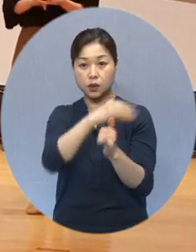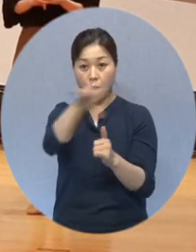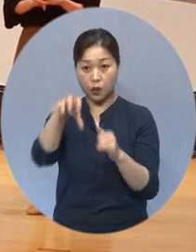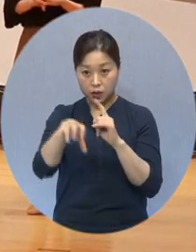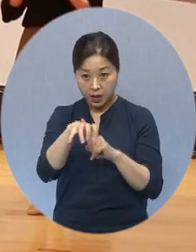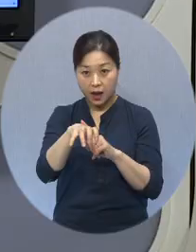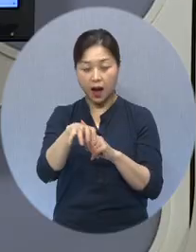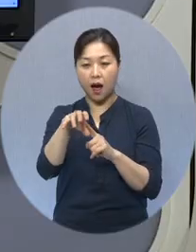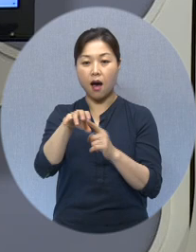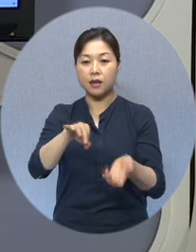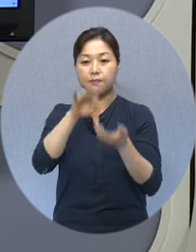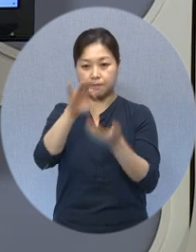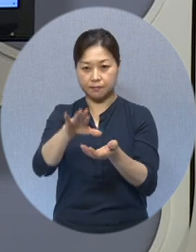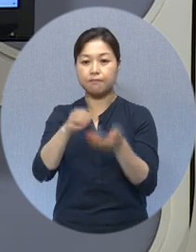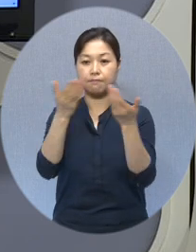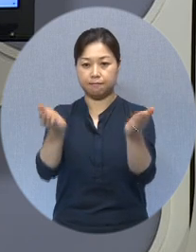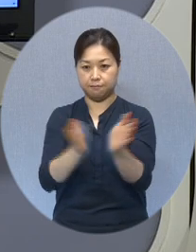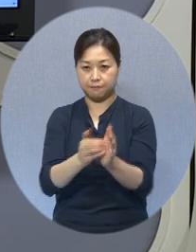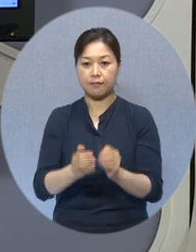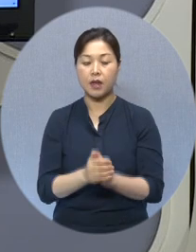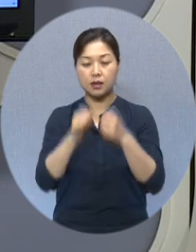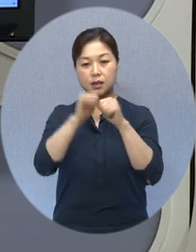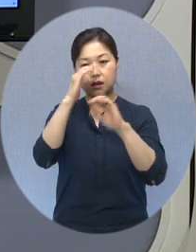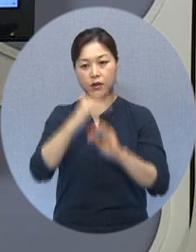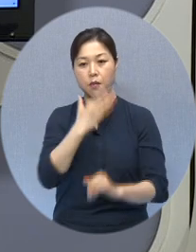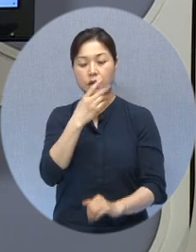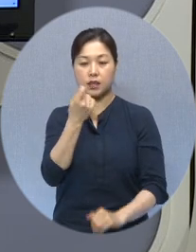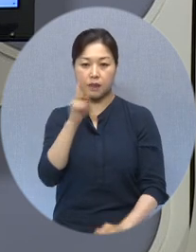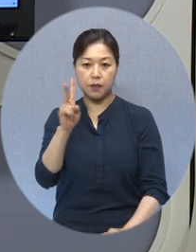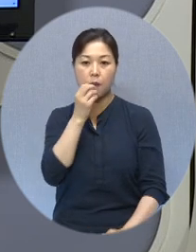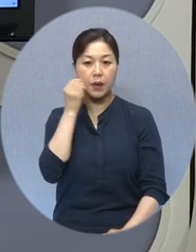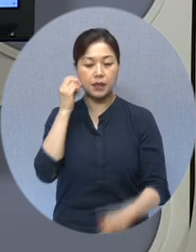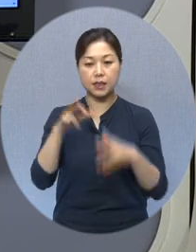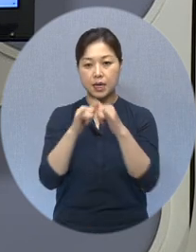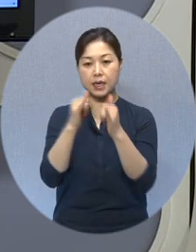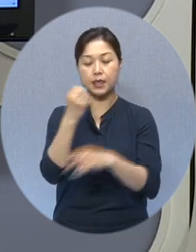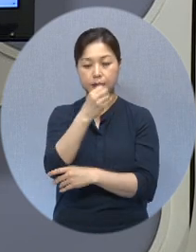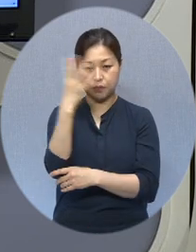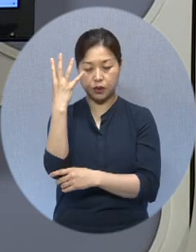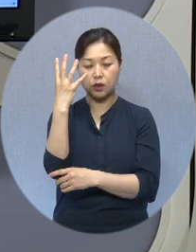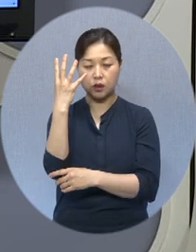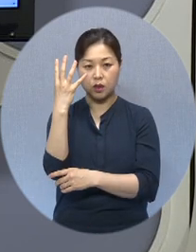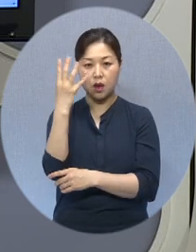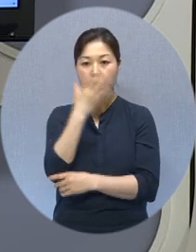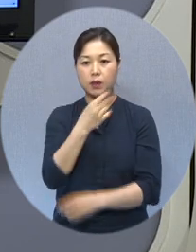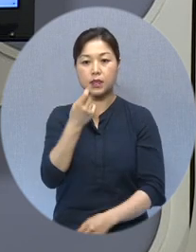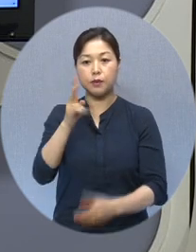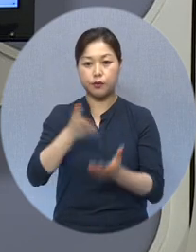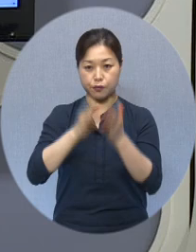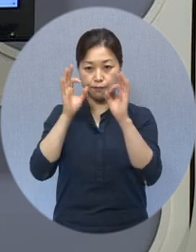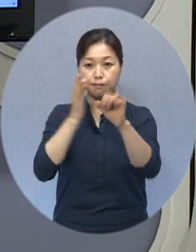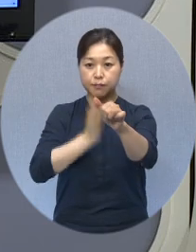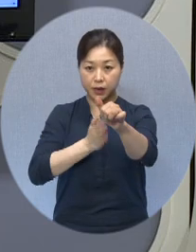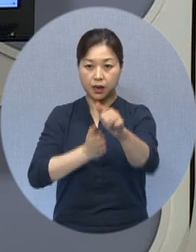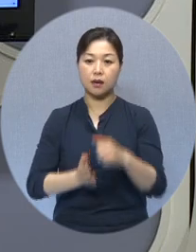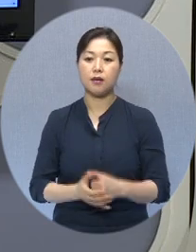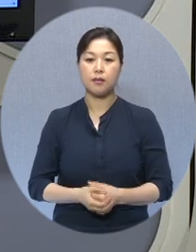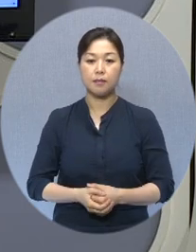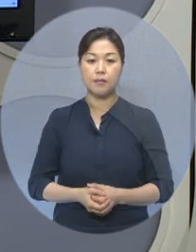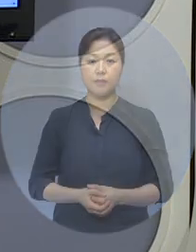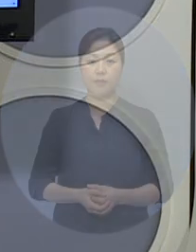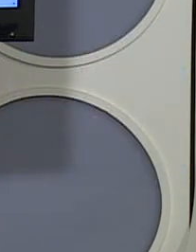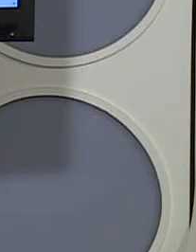전달했습니다. 이 밖에 자세한 사항은 웰피어 뉴스 홈페이지와 장애인신문, 복지TV 뉴스를 통해 확인할 수 있습니다.